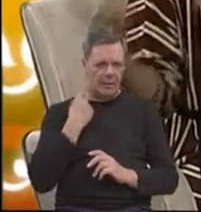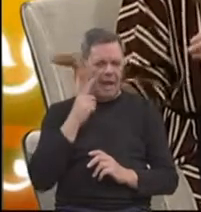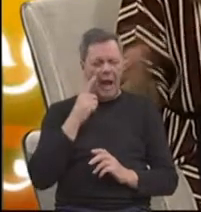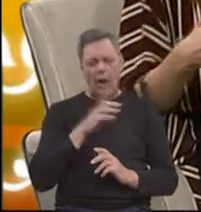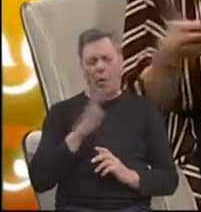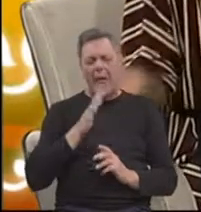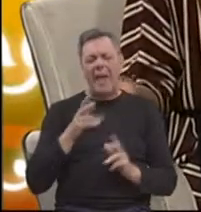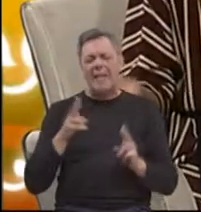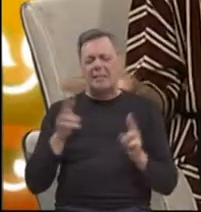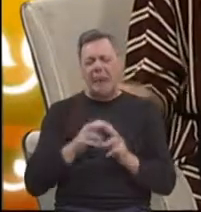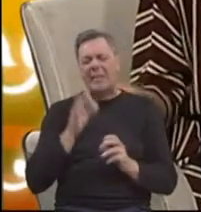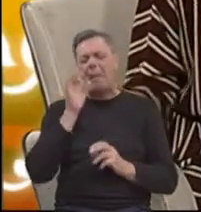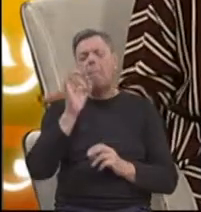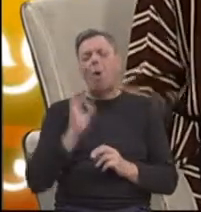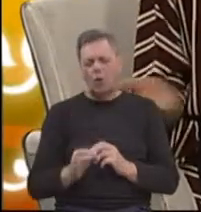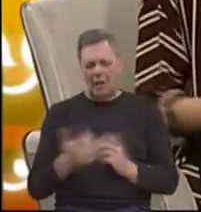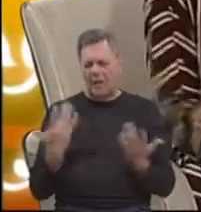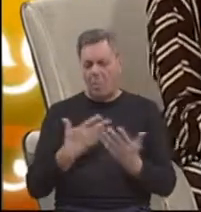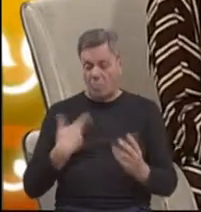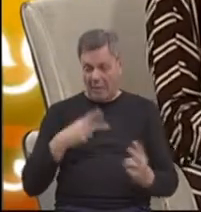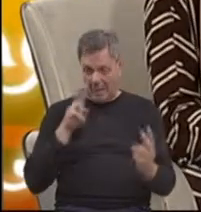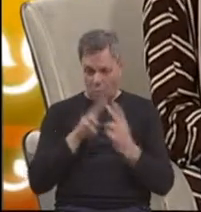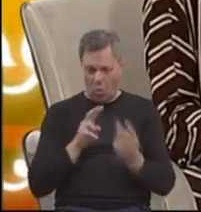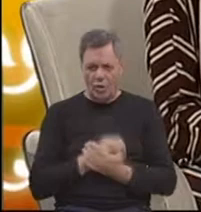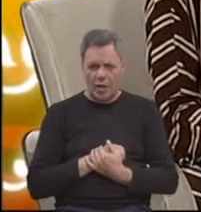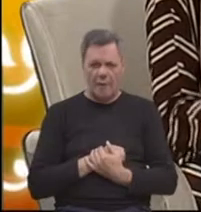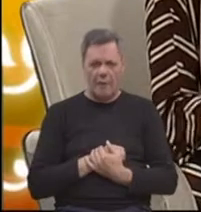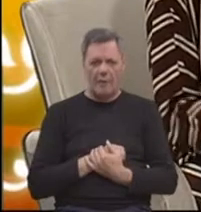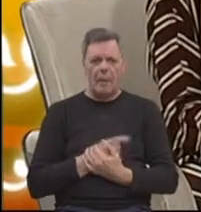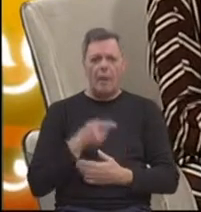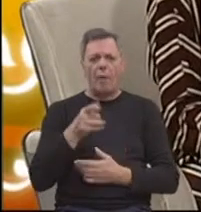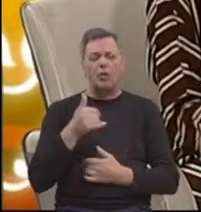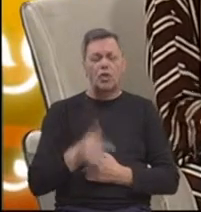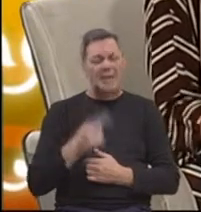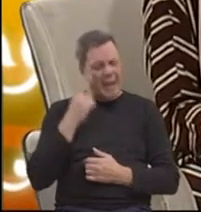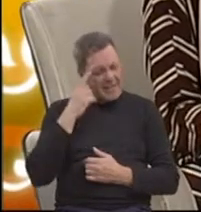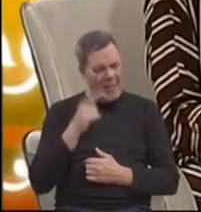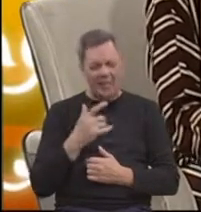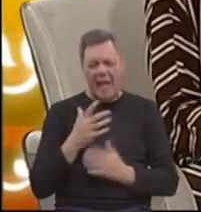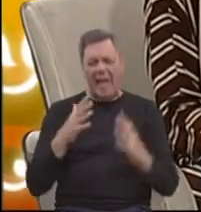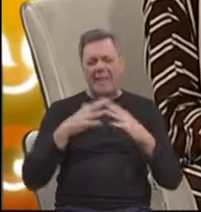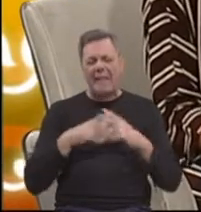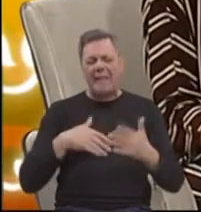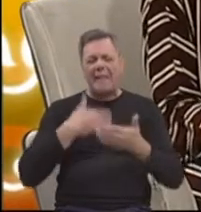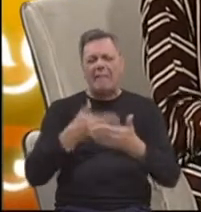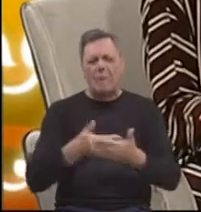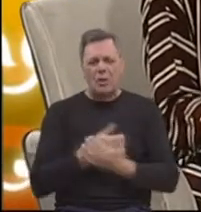ako ne već smanjiti taj postotak s kojim smo danas suočeni. I ono što se danas zna je da je integrativni